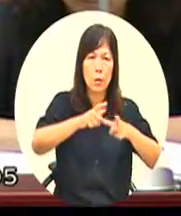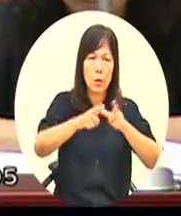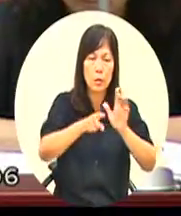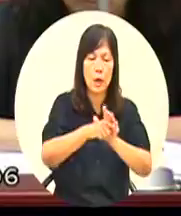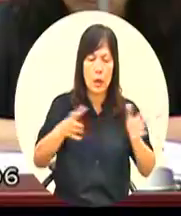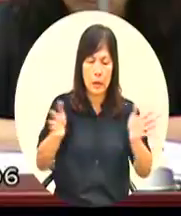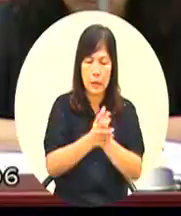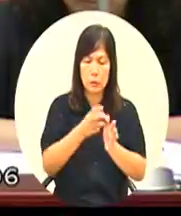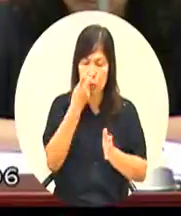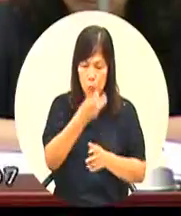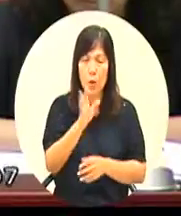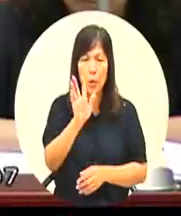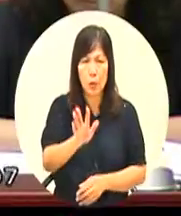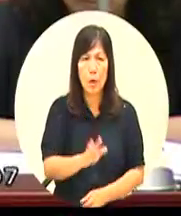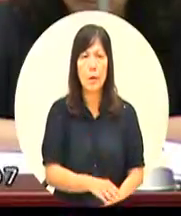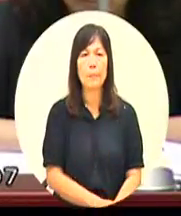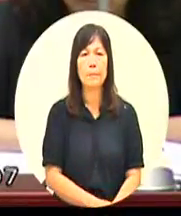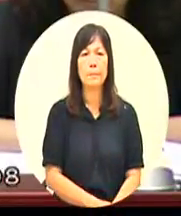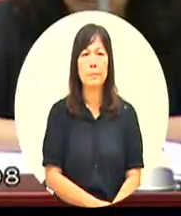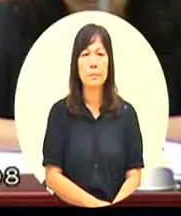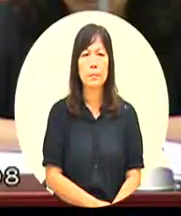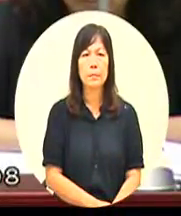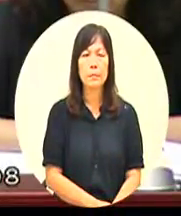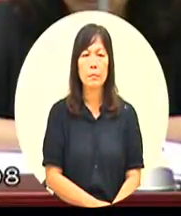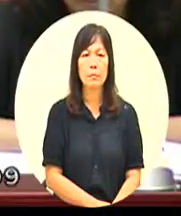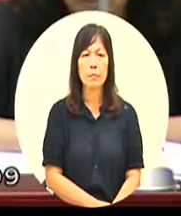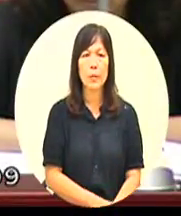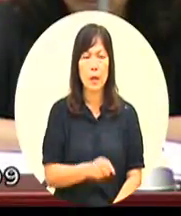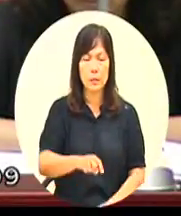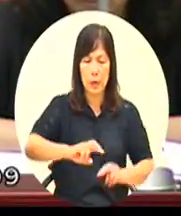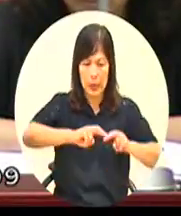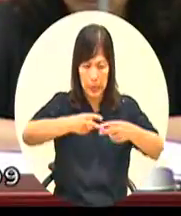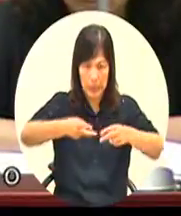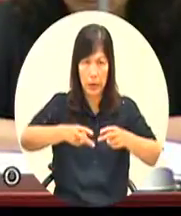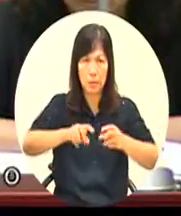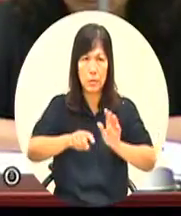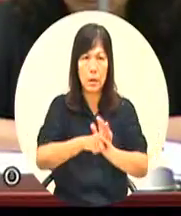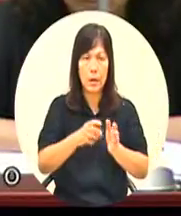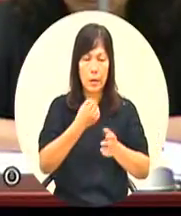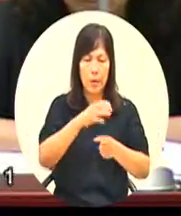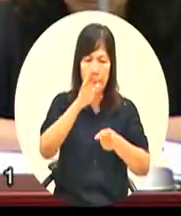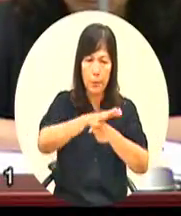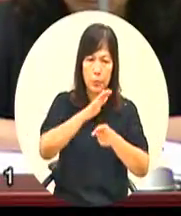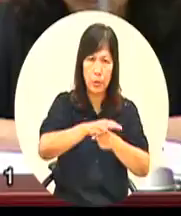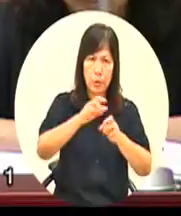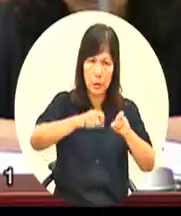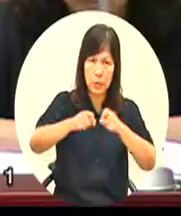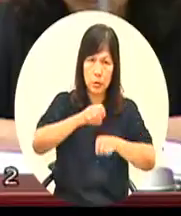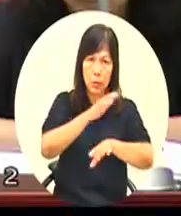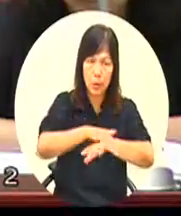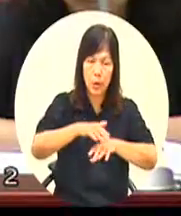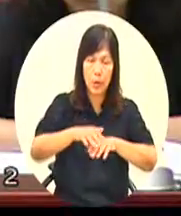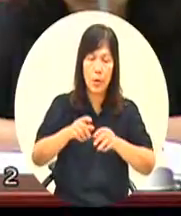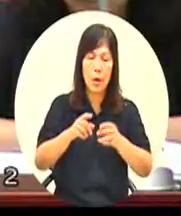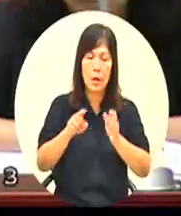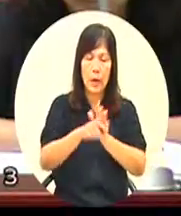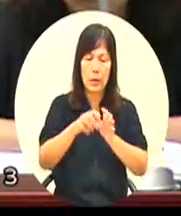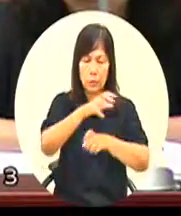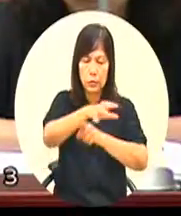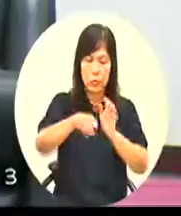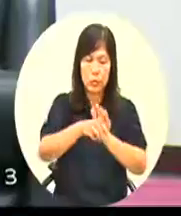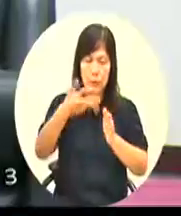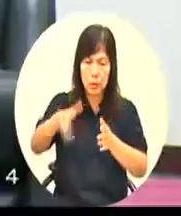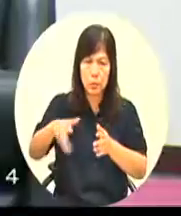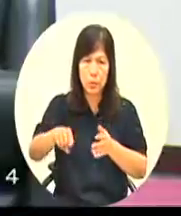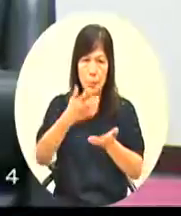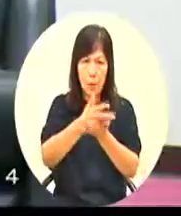场去会勘，我们这一次的修复，我们会提出一个补充计划，就是针对区域排水的问题。 时间的关系哈，水局在这